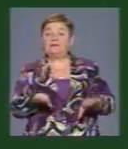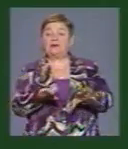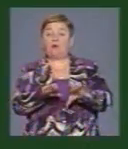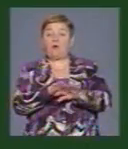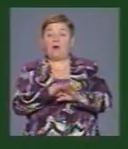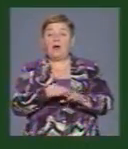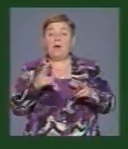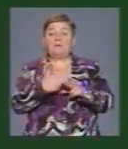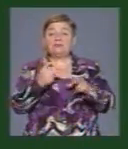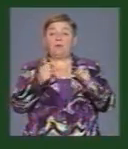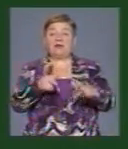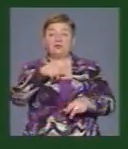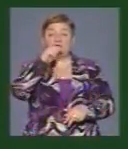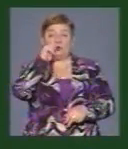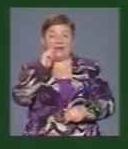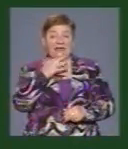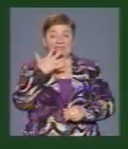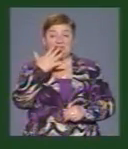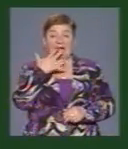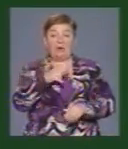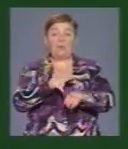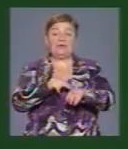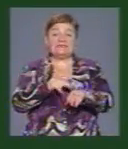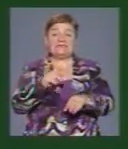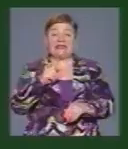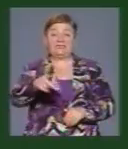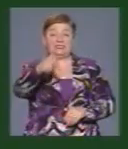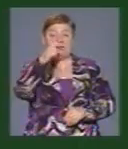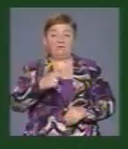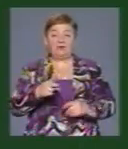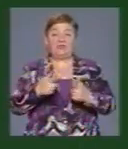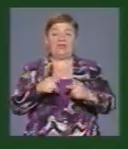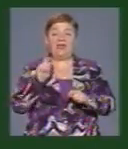України, Національної поліції та Державної фіскальної служби Закарпатської області.